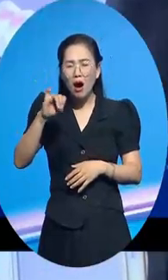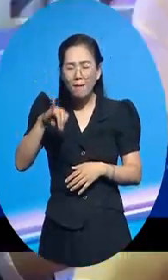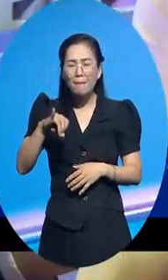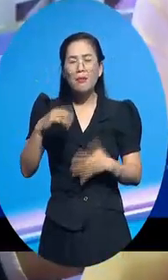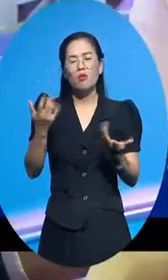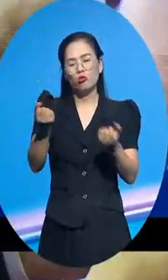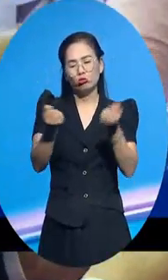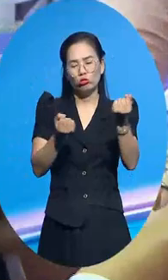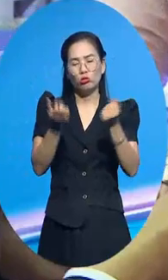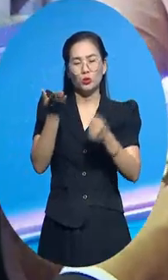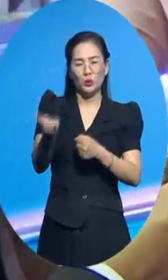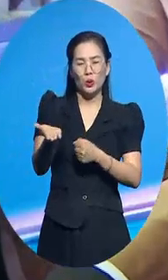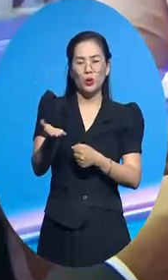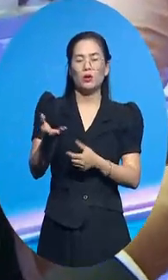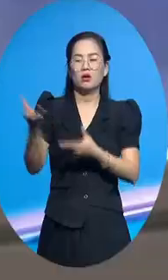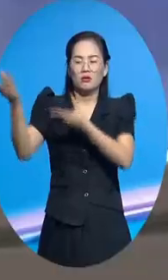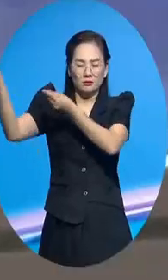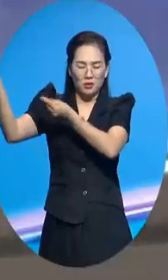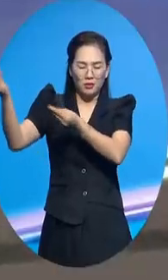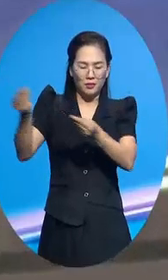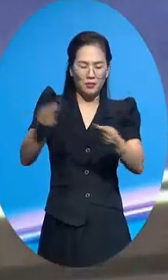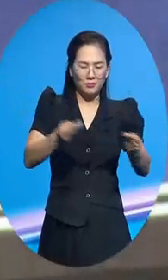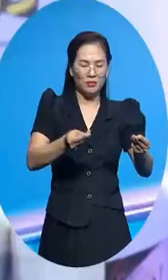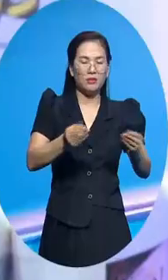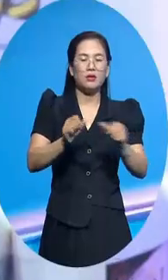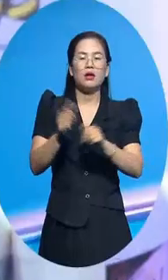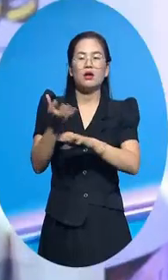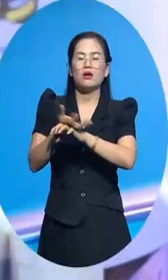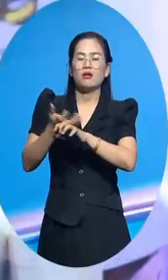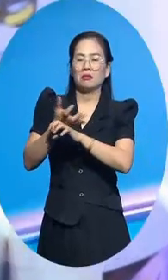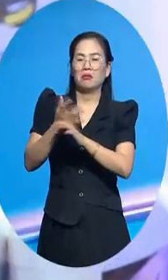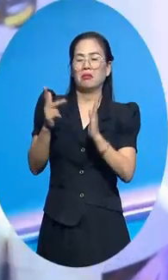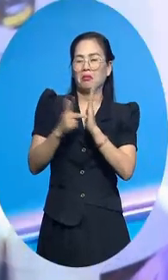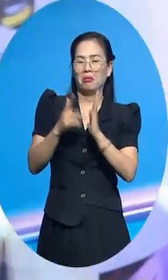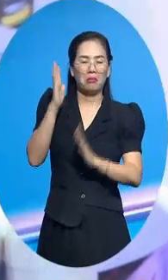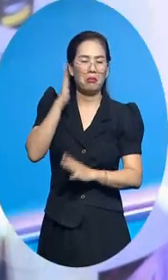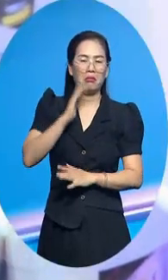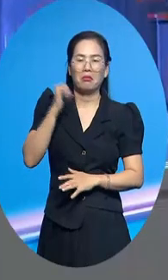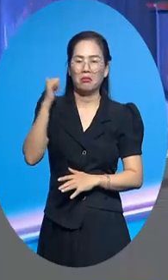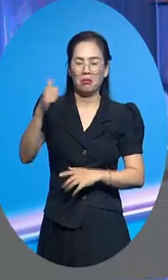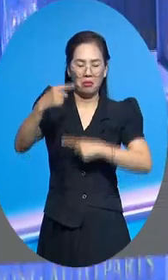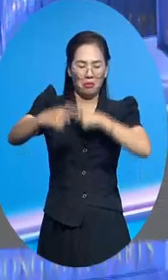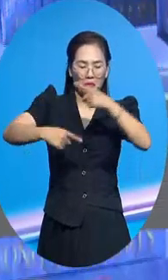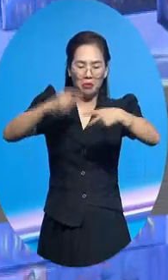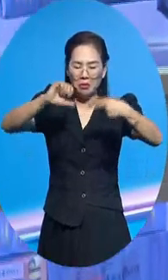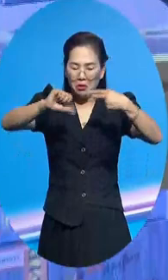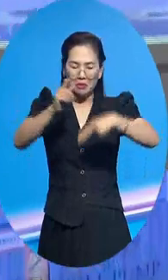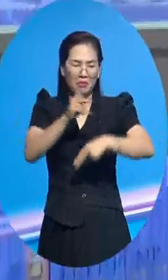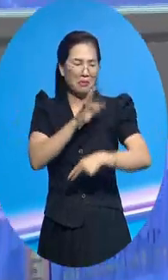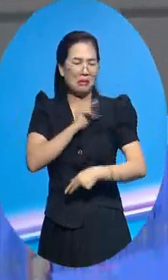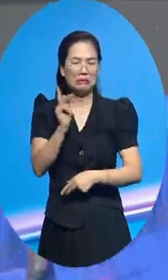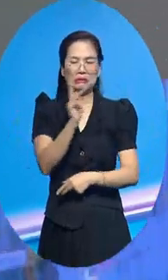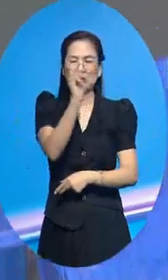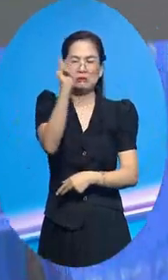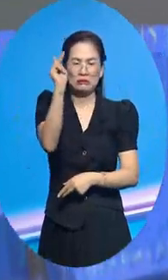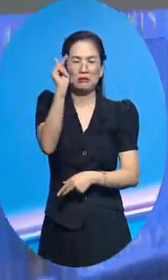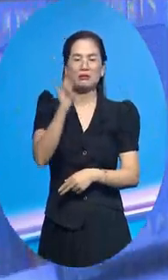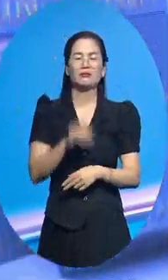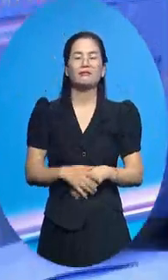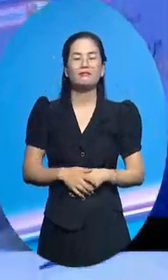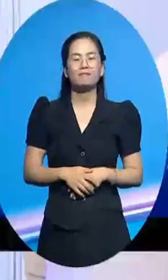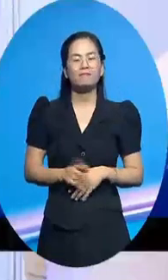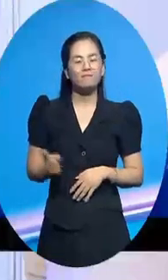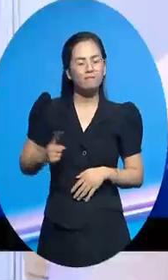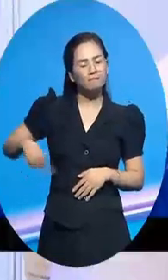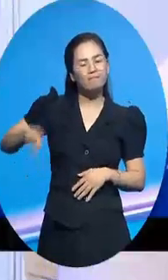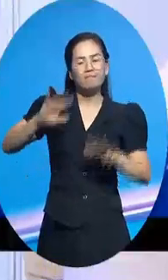được nhập khẩu trực tiếp theo đường chính ngạch từ các quốc gia có công nghệ tiên tiến, quy trình kiểm soát chất lượng nghiêm ngặt. Định hướng là tập trung nghiên cứu và